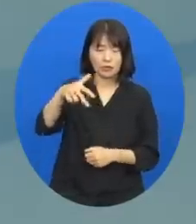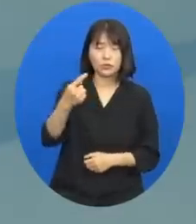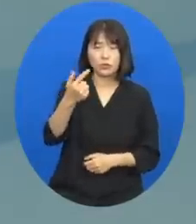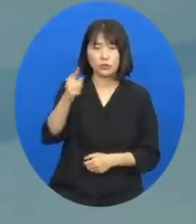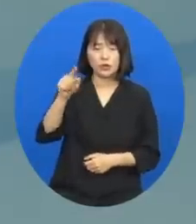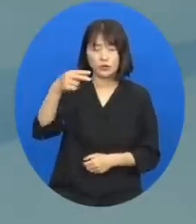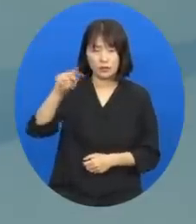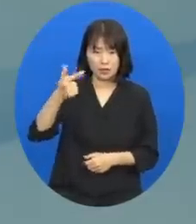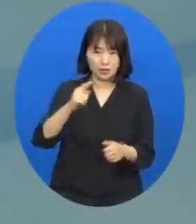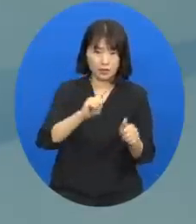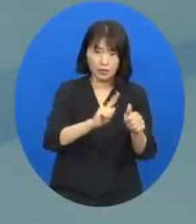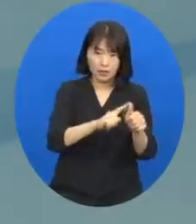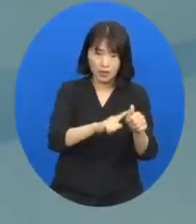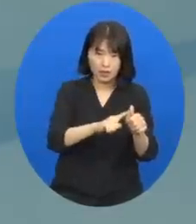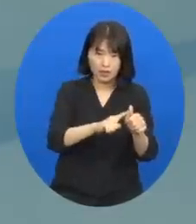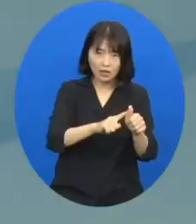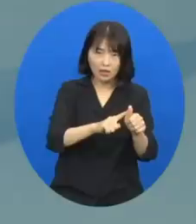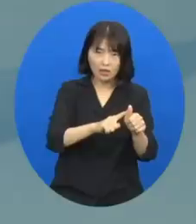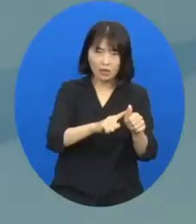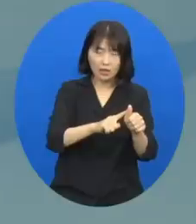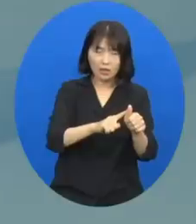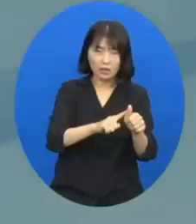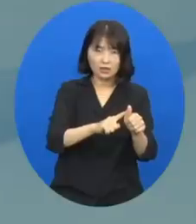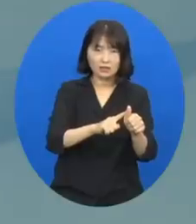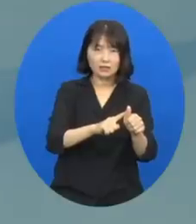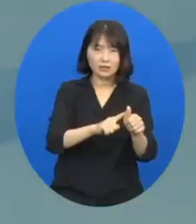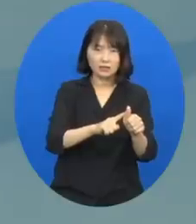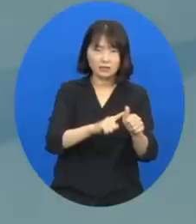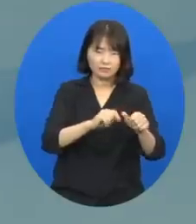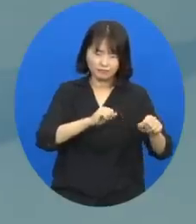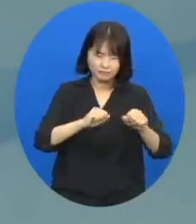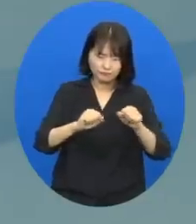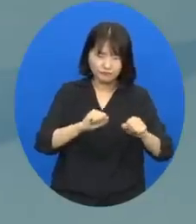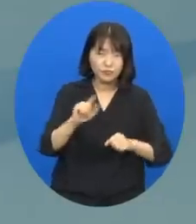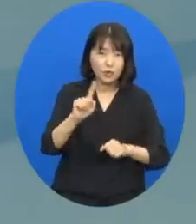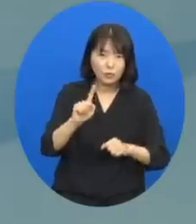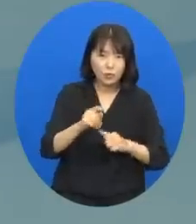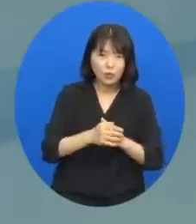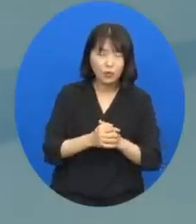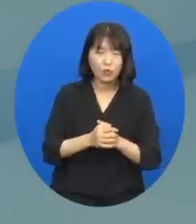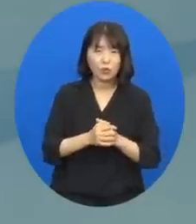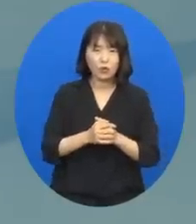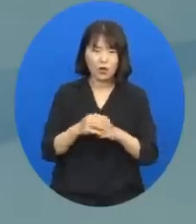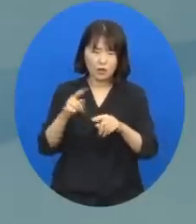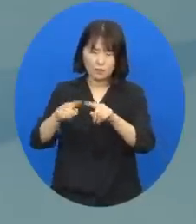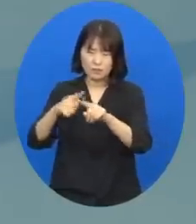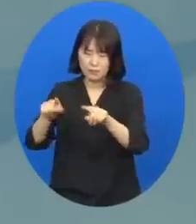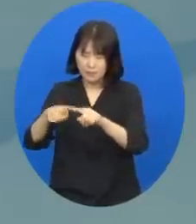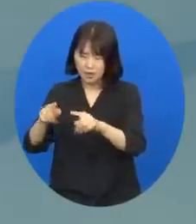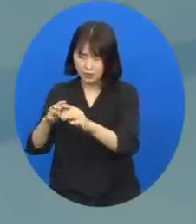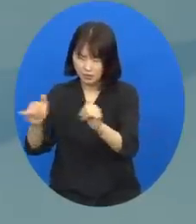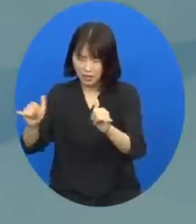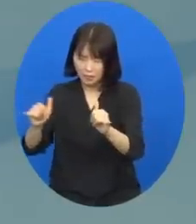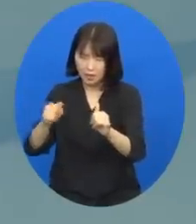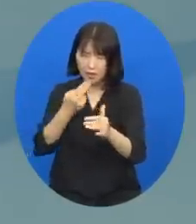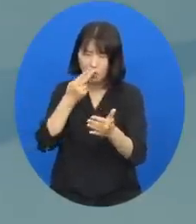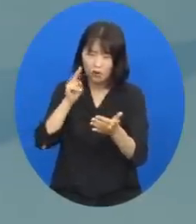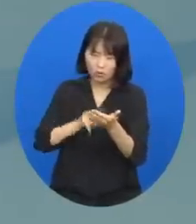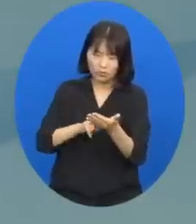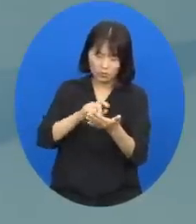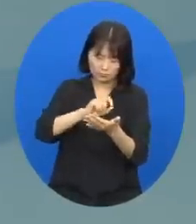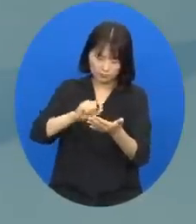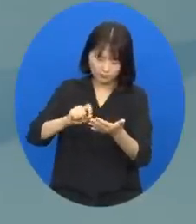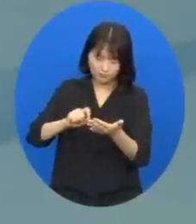비판하고 또한 담배는 이들에 대해서 편지를 쓰고 소논문 을 작성해서 이것이 왜 하나님이 역사 인들을 그렇게